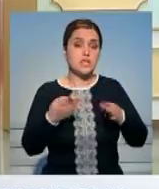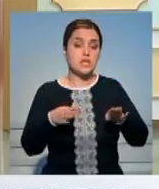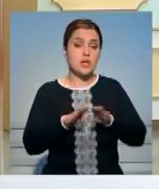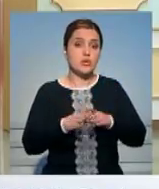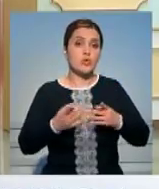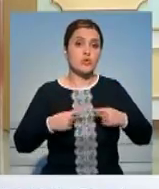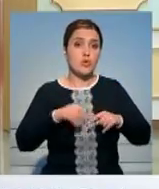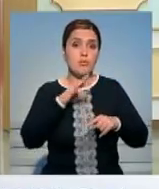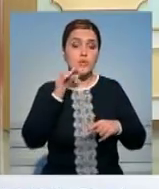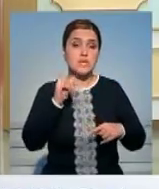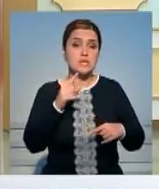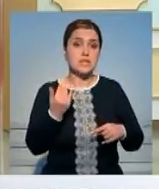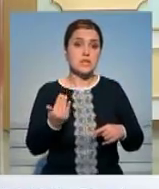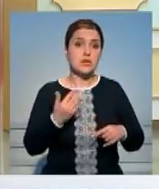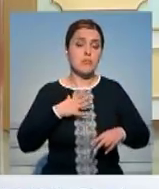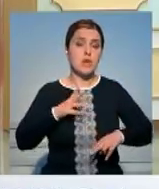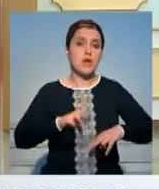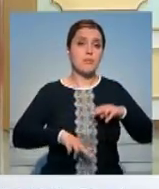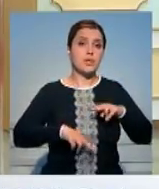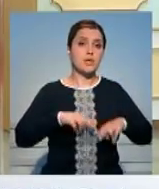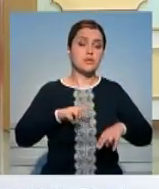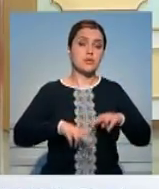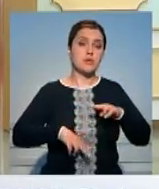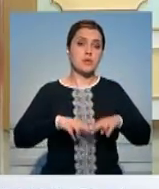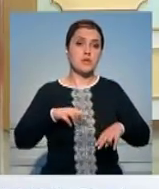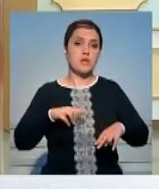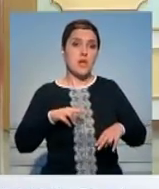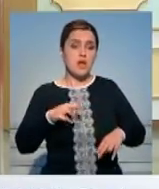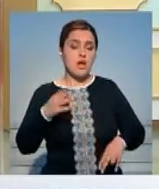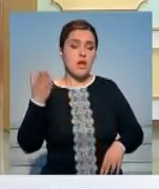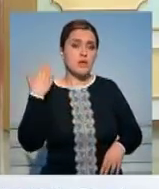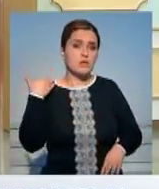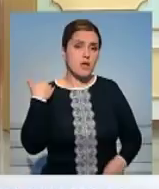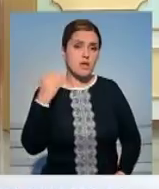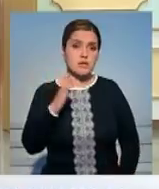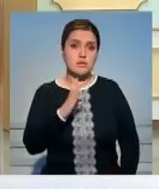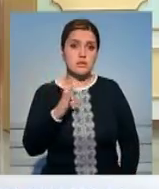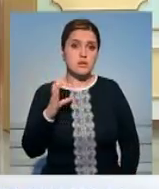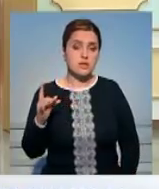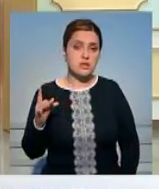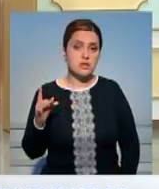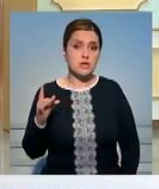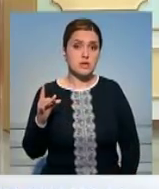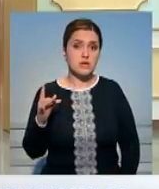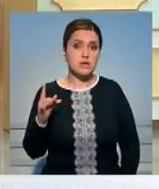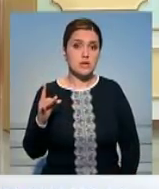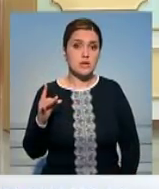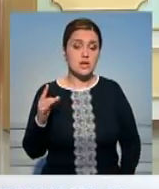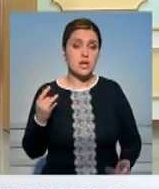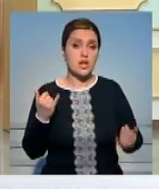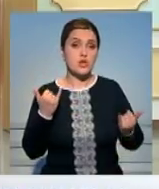что многие из них были построены в далекие времена, еще в советские годы. Вот. Ну, сейчас ведется, конечно, работа по